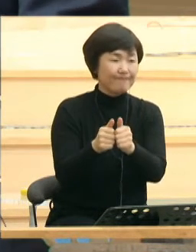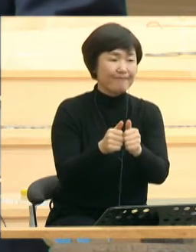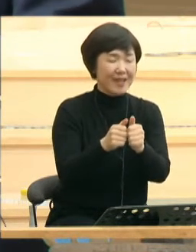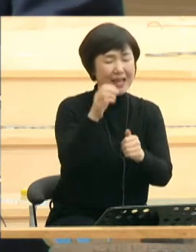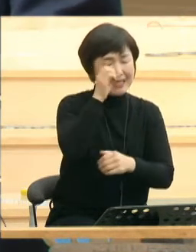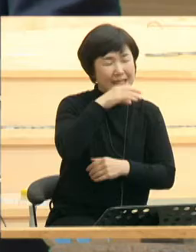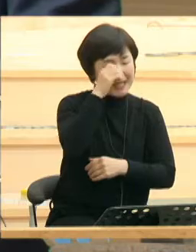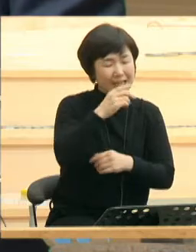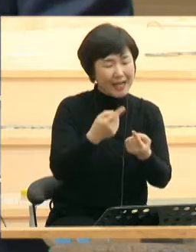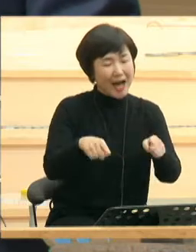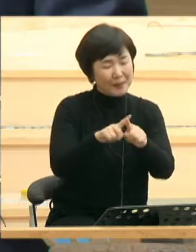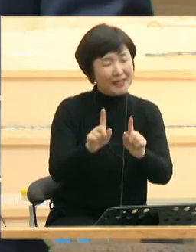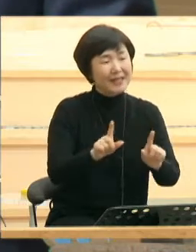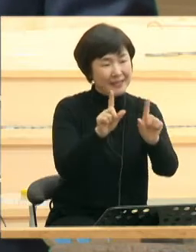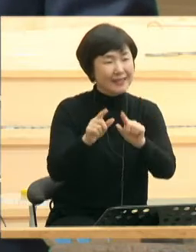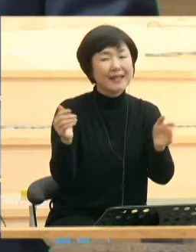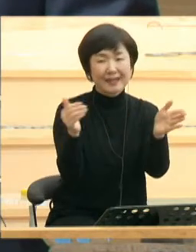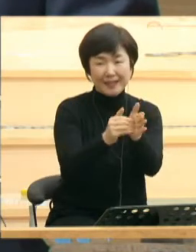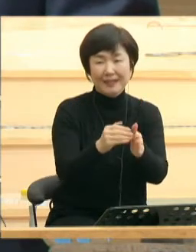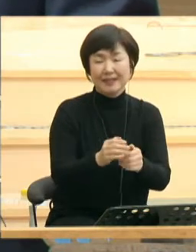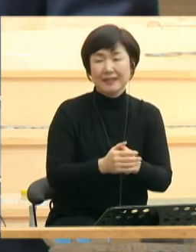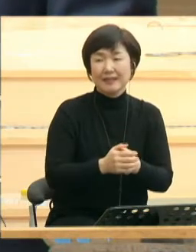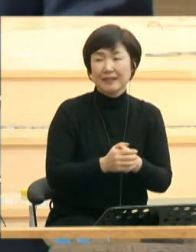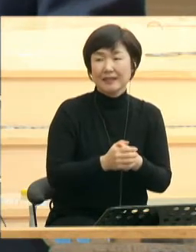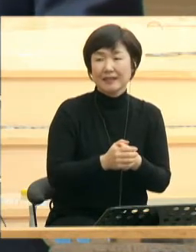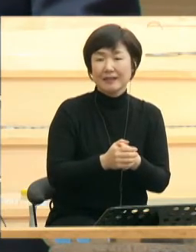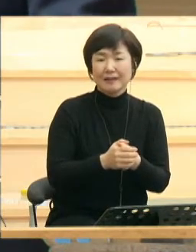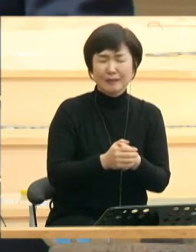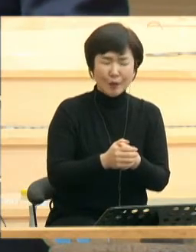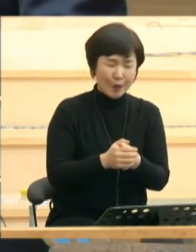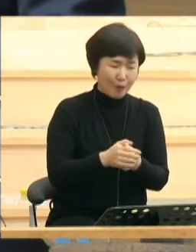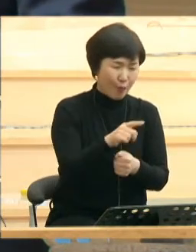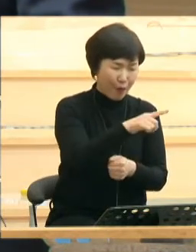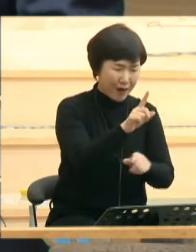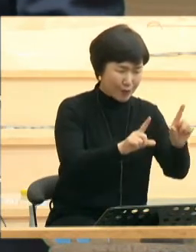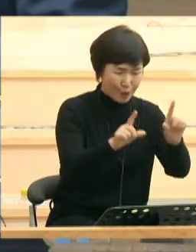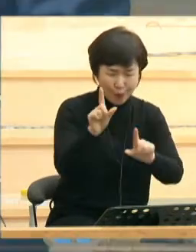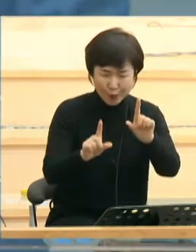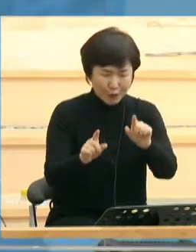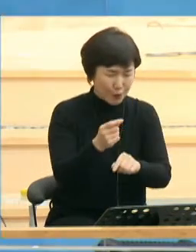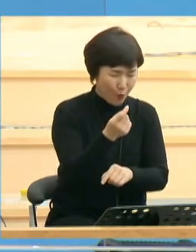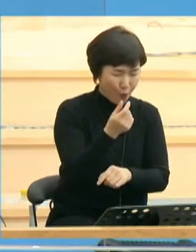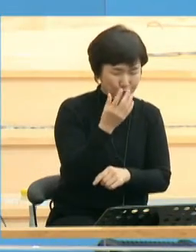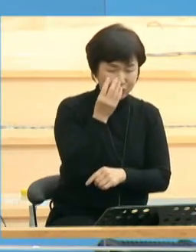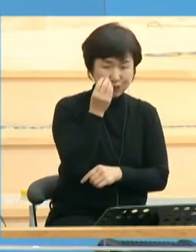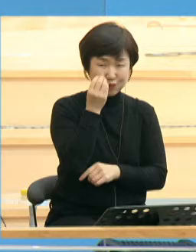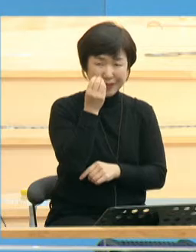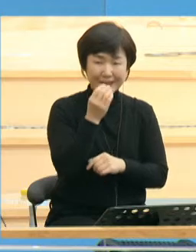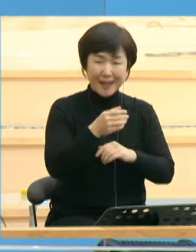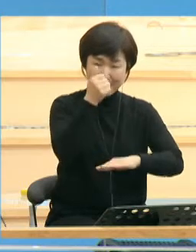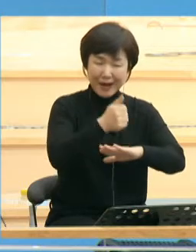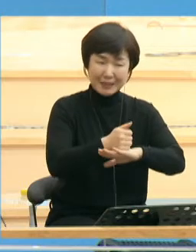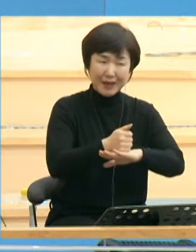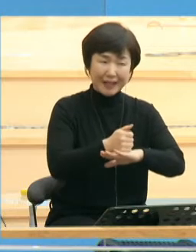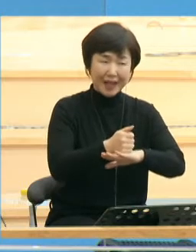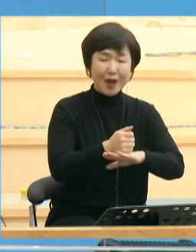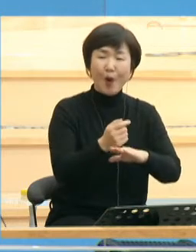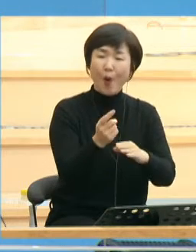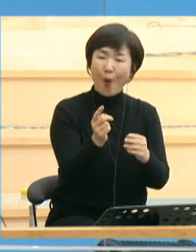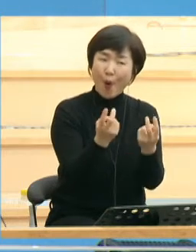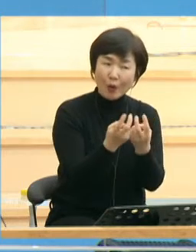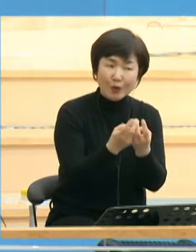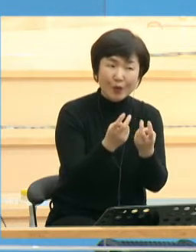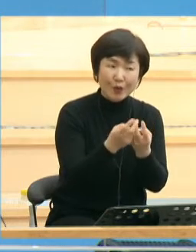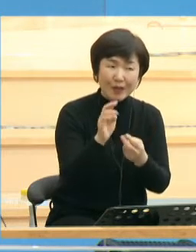그 함께 누 진로 살았다고 말이야 분위기가 심상찮다 쳐 그 다음에 어떻게 되셨는지 그럼 제 설교 보다